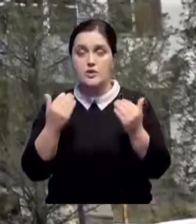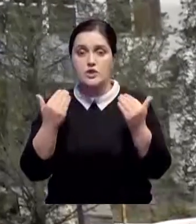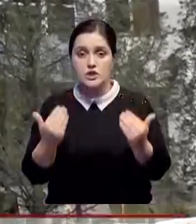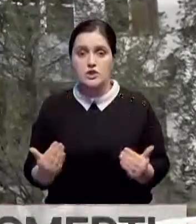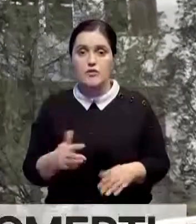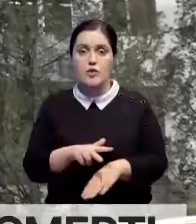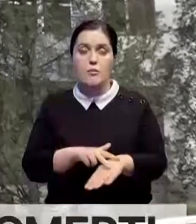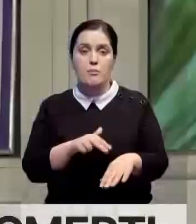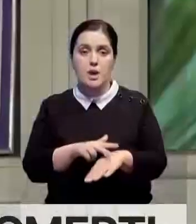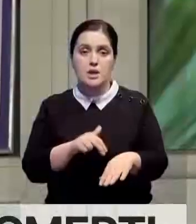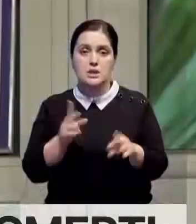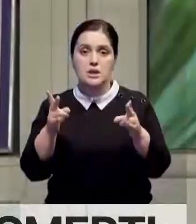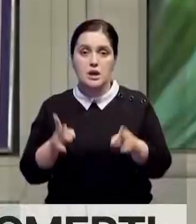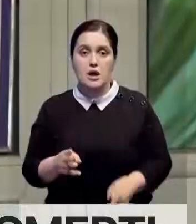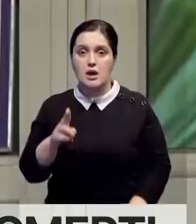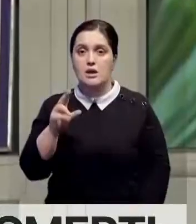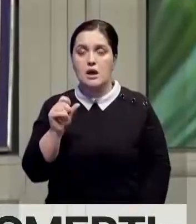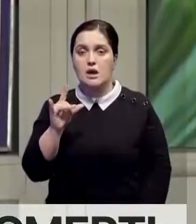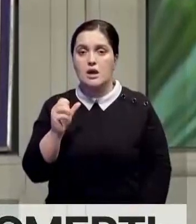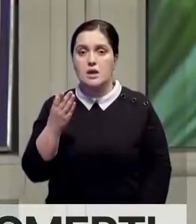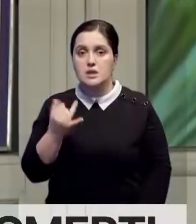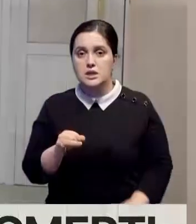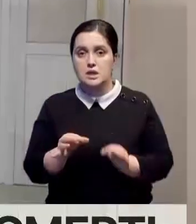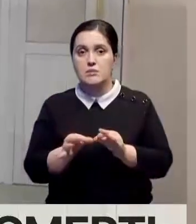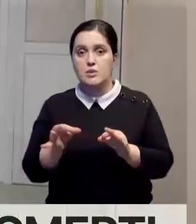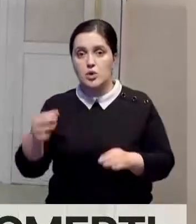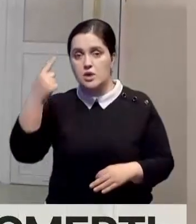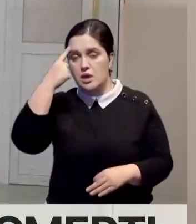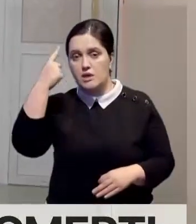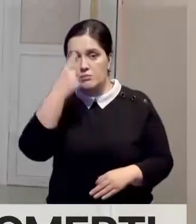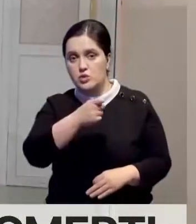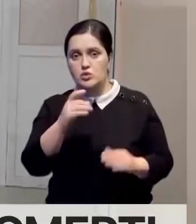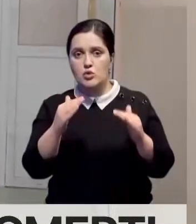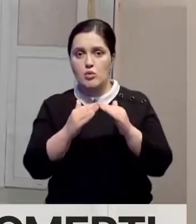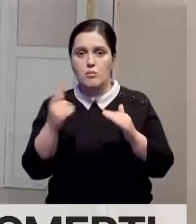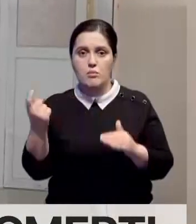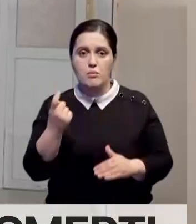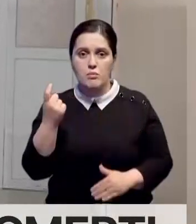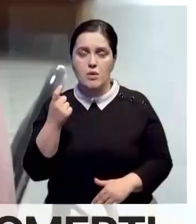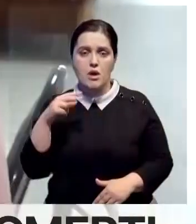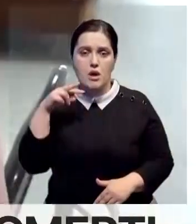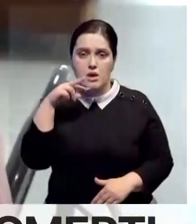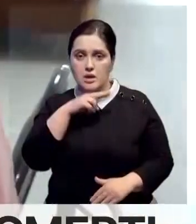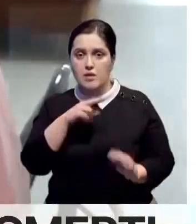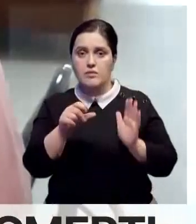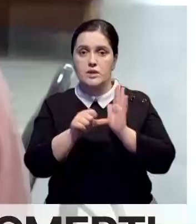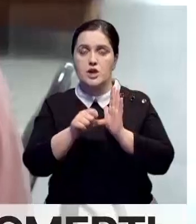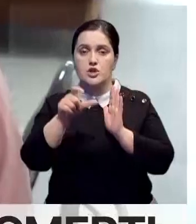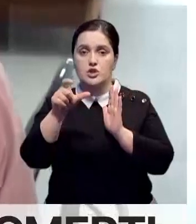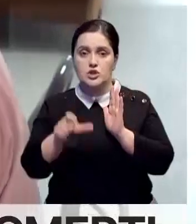которые озвучили сегодня в полиции трагедия произошла в карасайском районе сообщения о том что в частном жилом доме